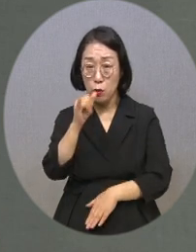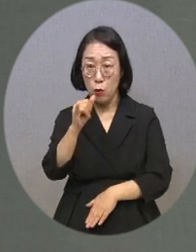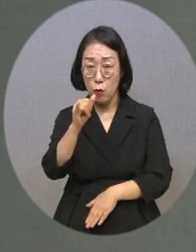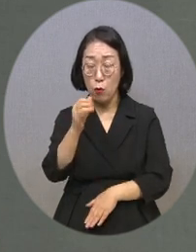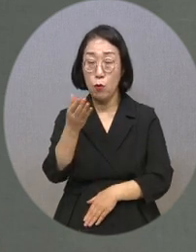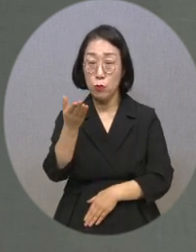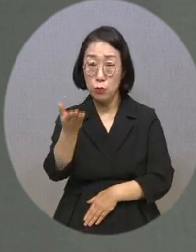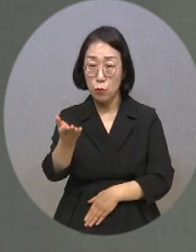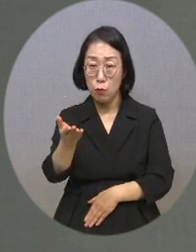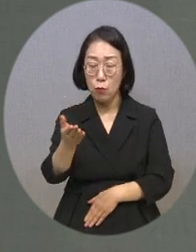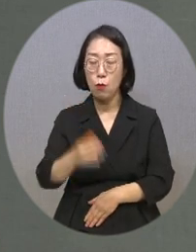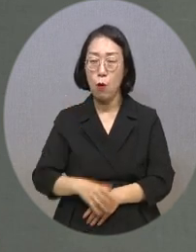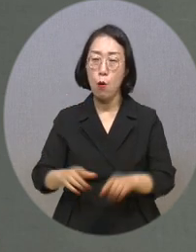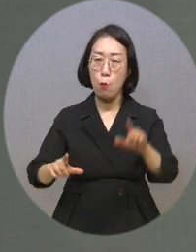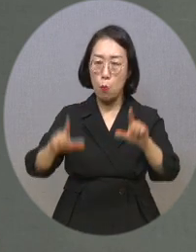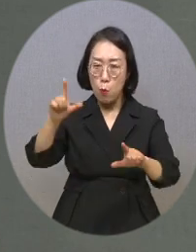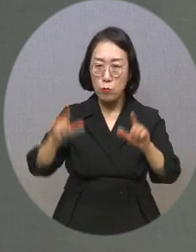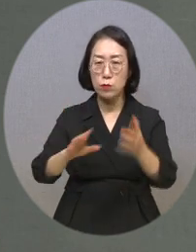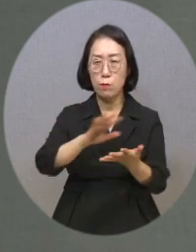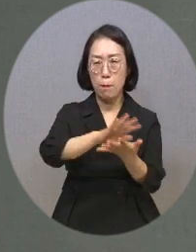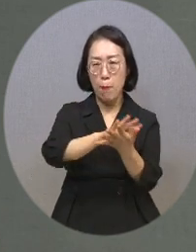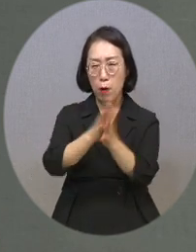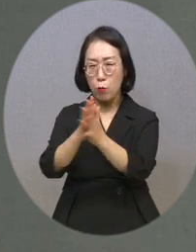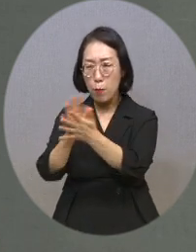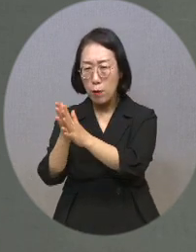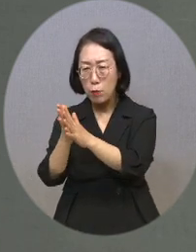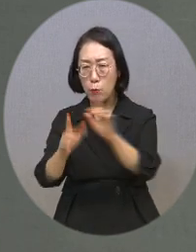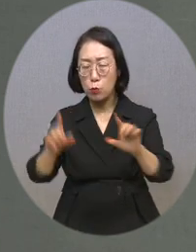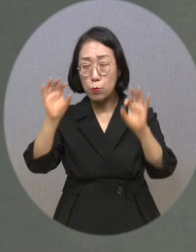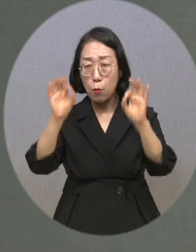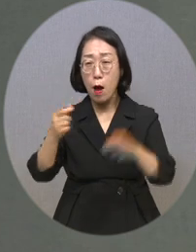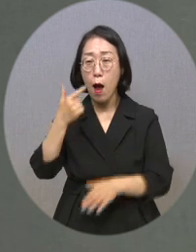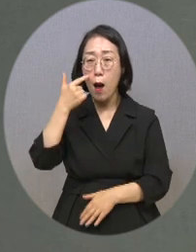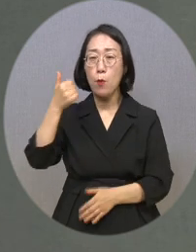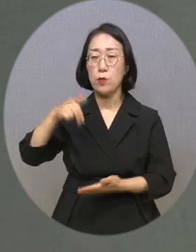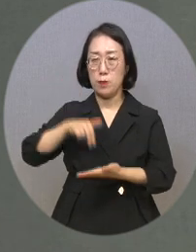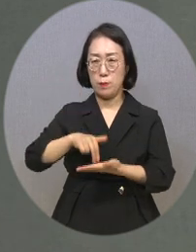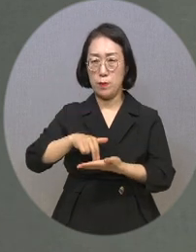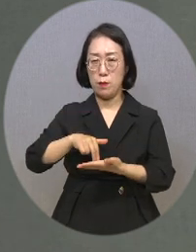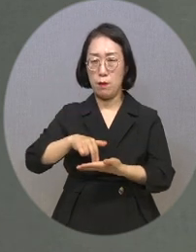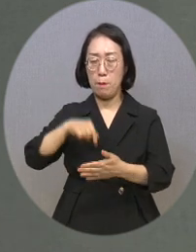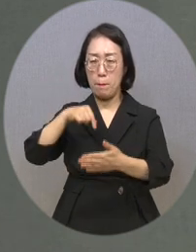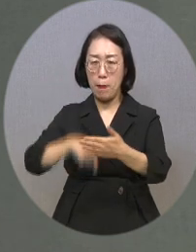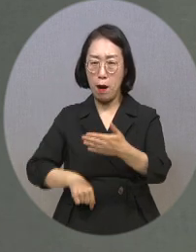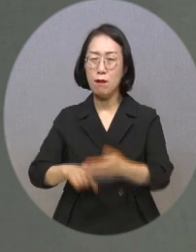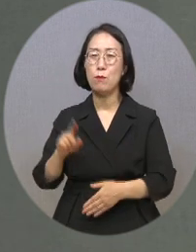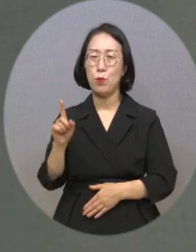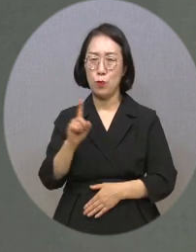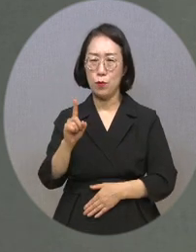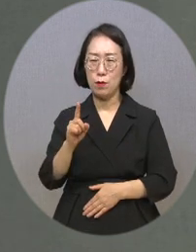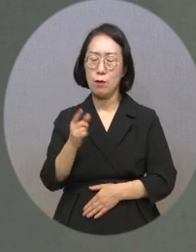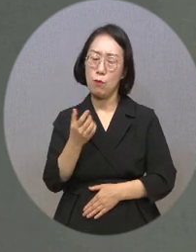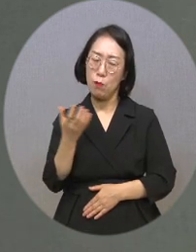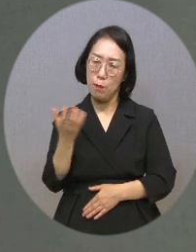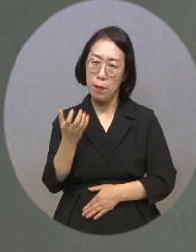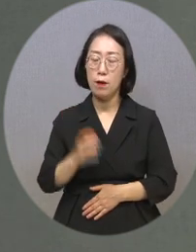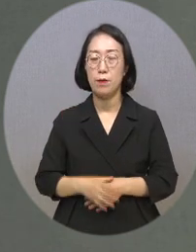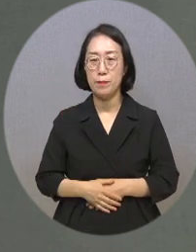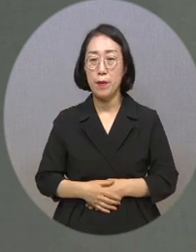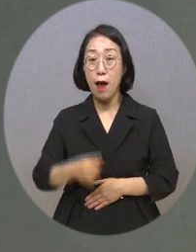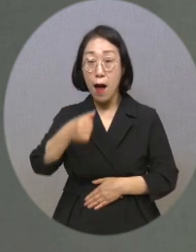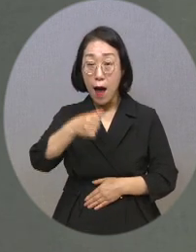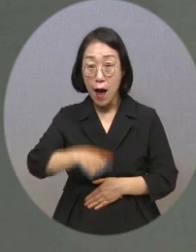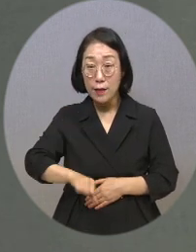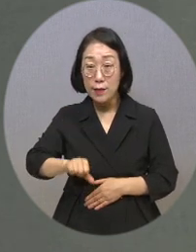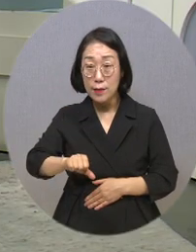돼가지고 여러 가지 모습이 변화될 때에 아버지의 마음이 오직했겠습니까만은 아무튼